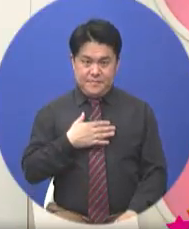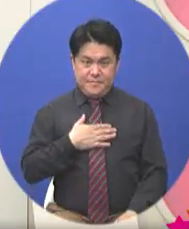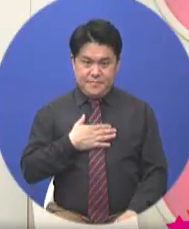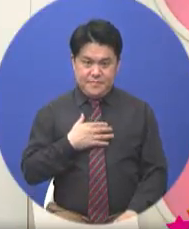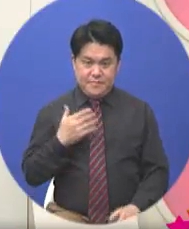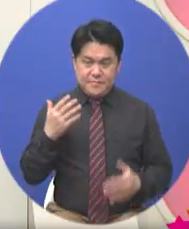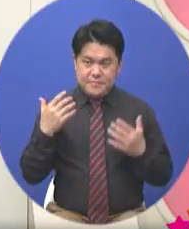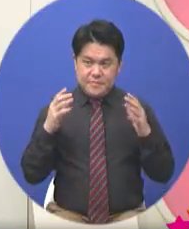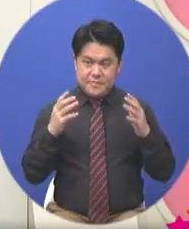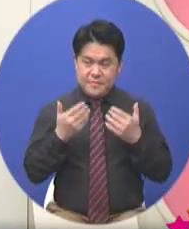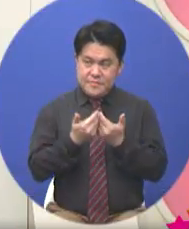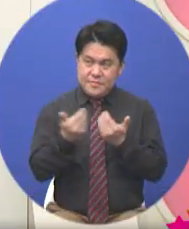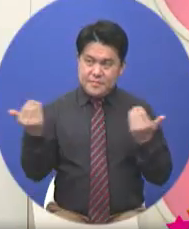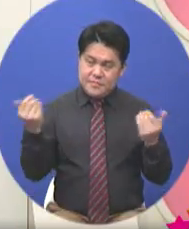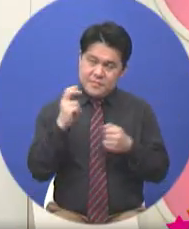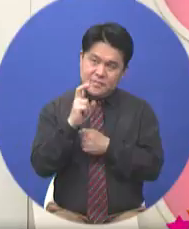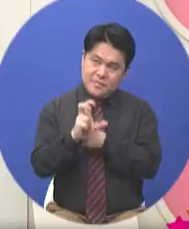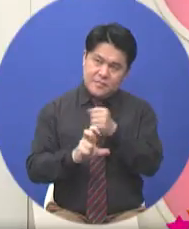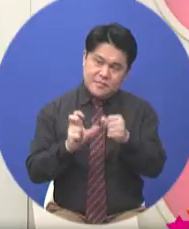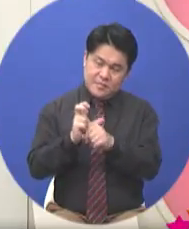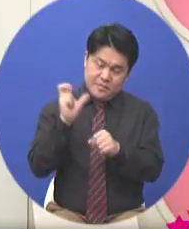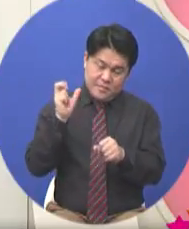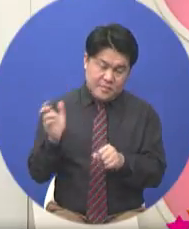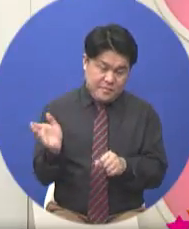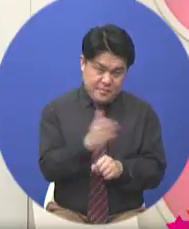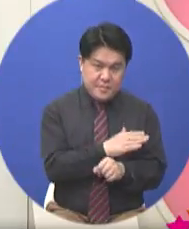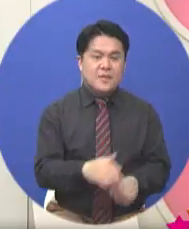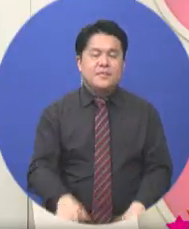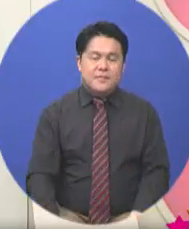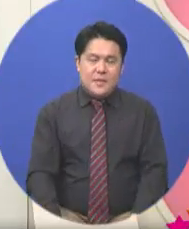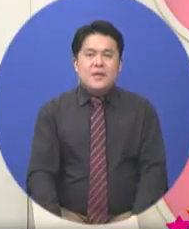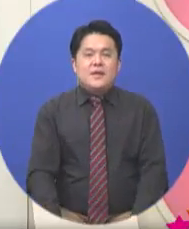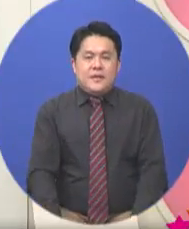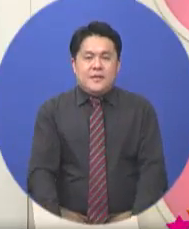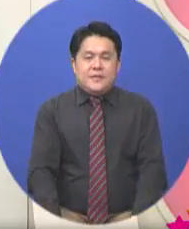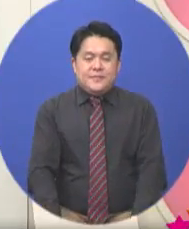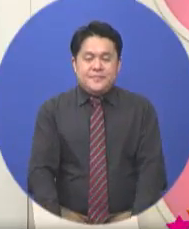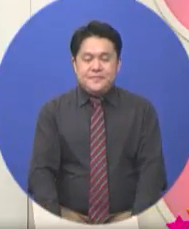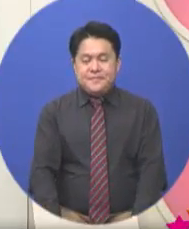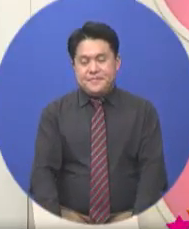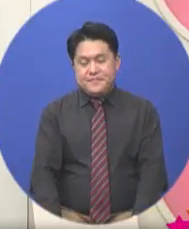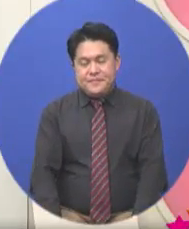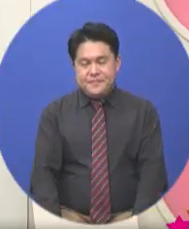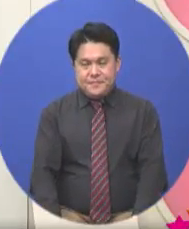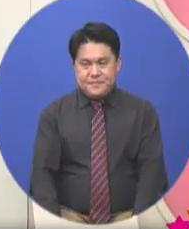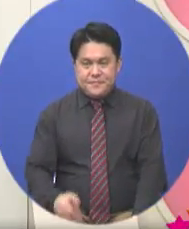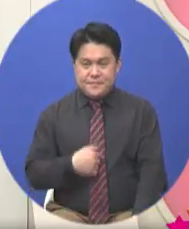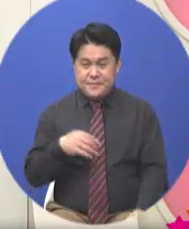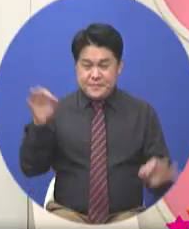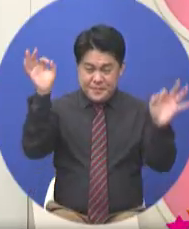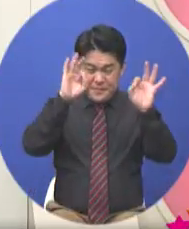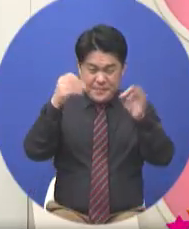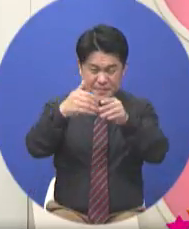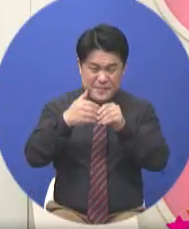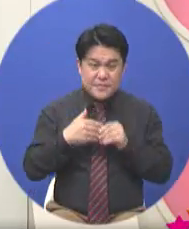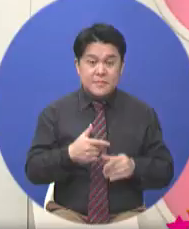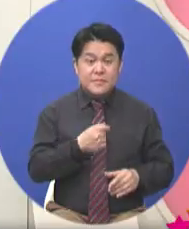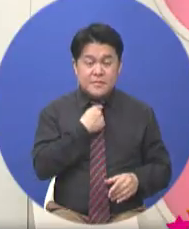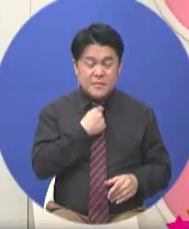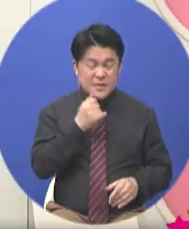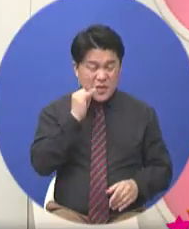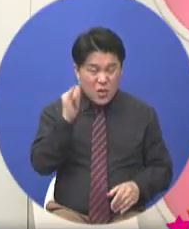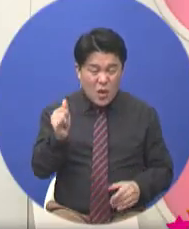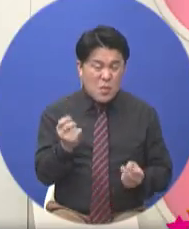애들하고 헤어진 지는 한 25년 정도 됐는데 25년. 제가 그렇게 예, 찾으려고 해도